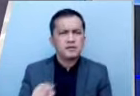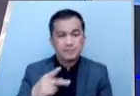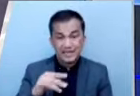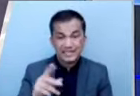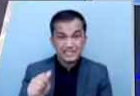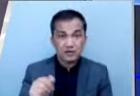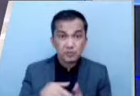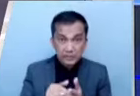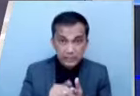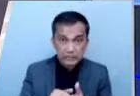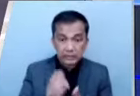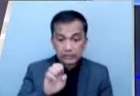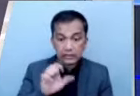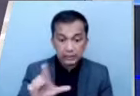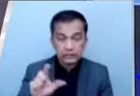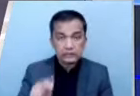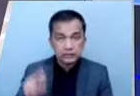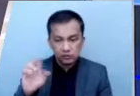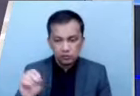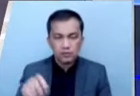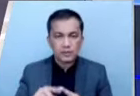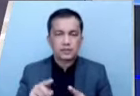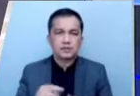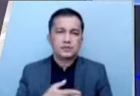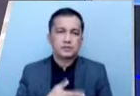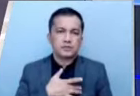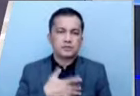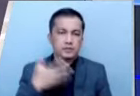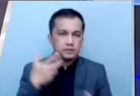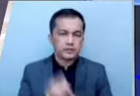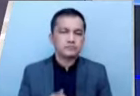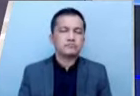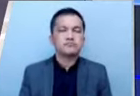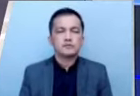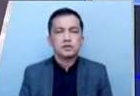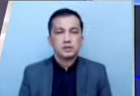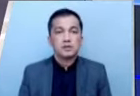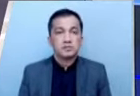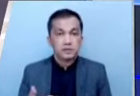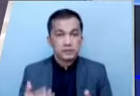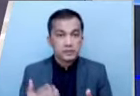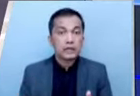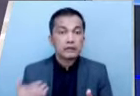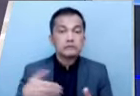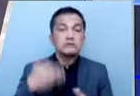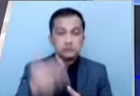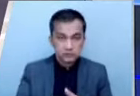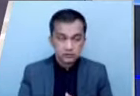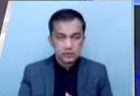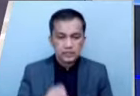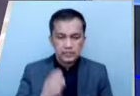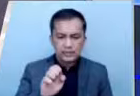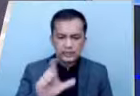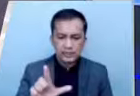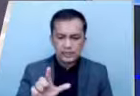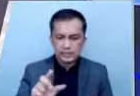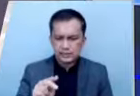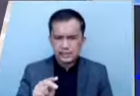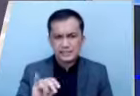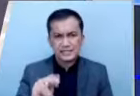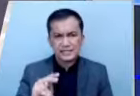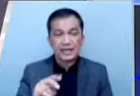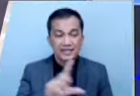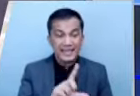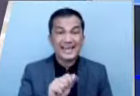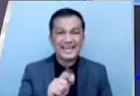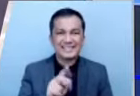pero ramdam pa rin ang epekto nito. Posibleng sundan naman daw yan ng El Niña o ng La Niña.